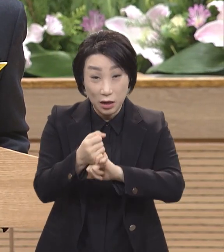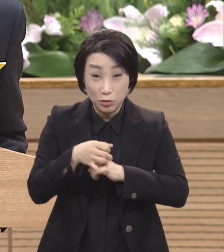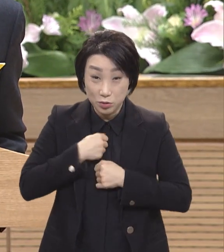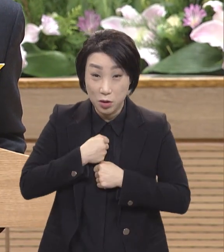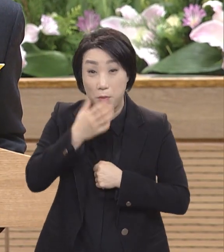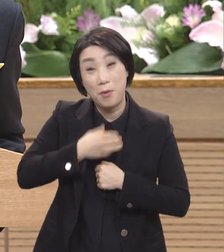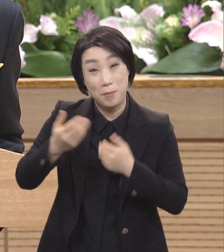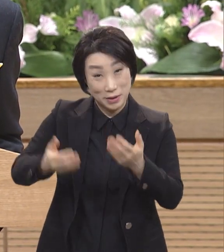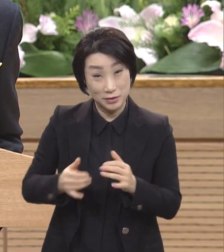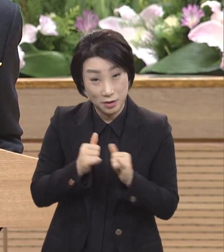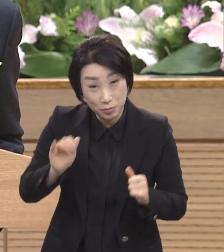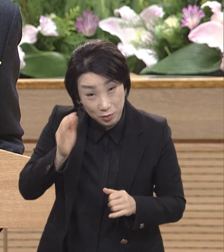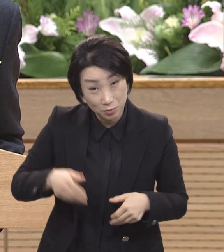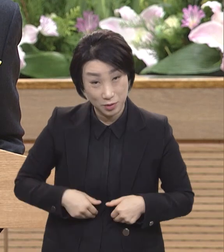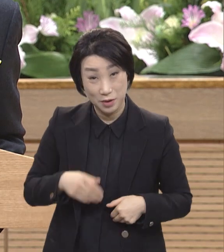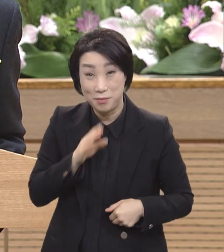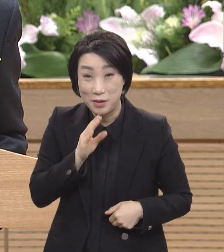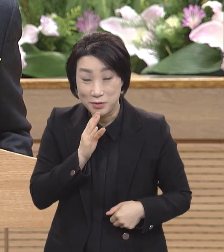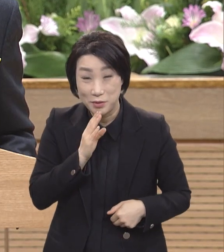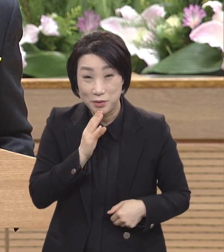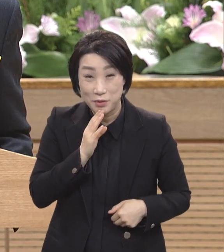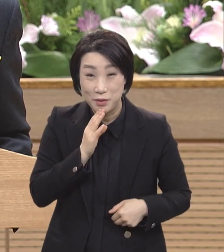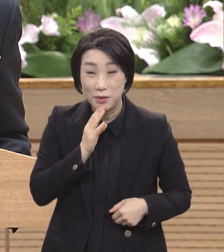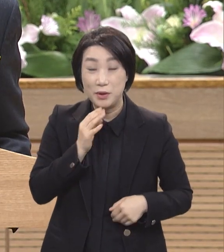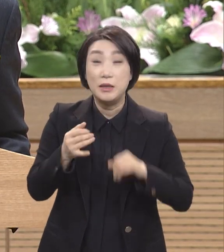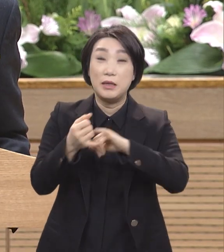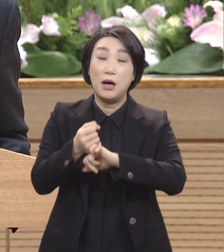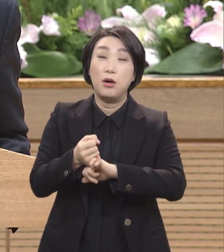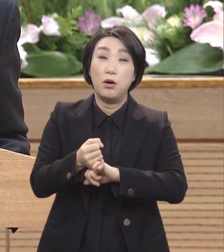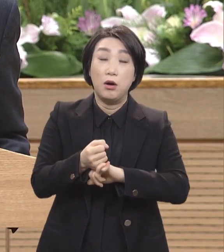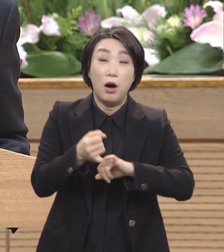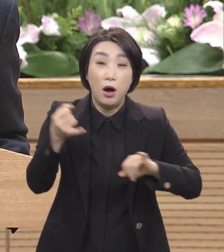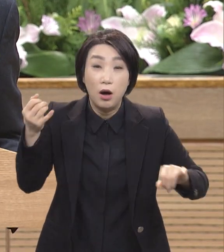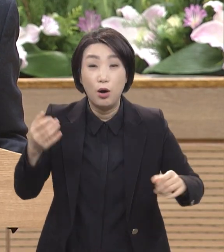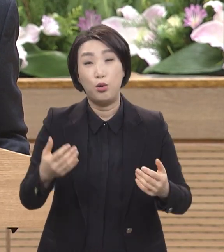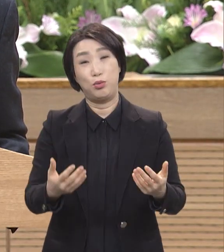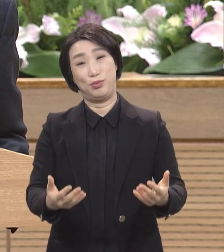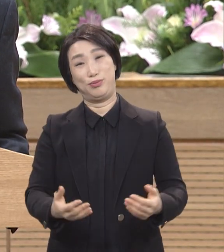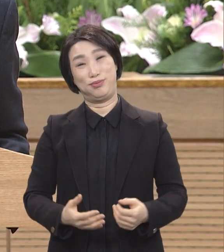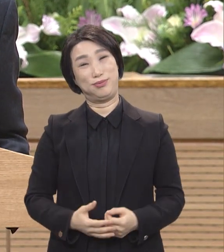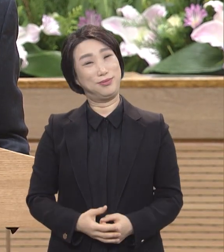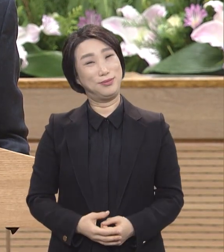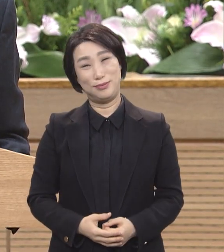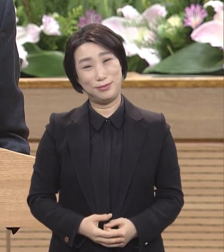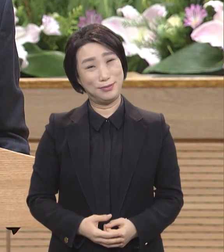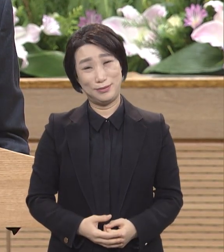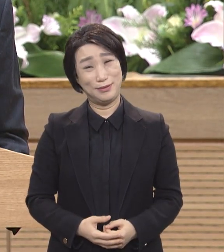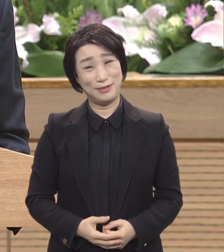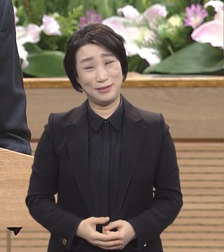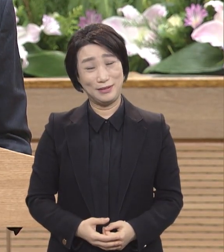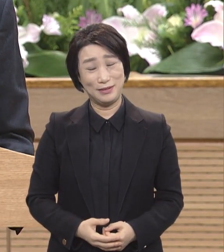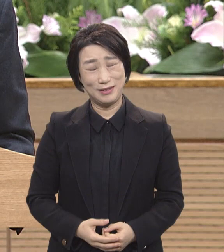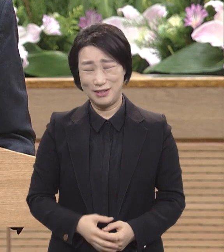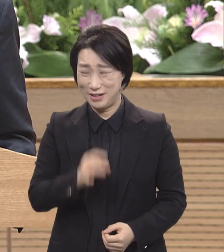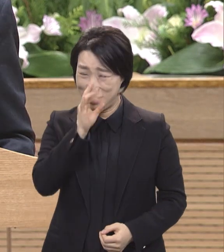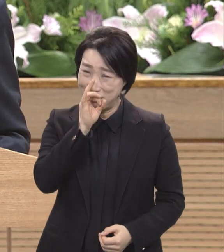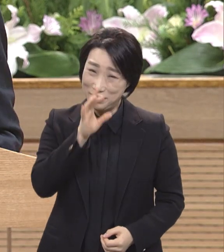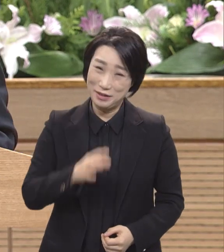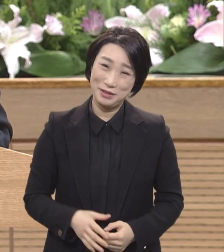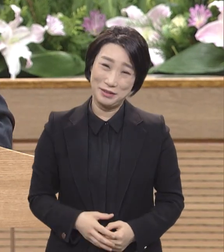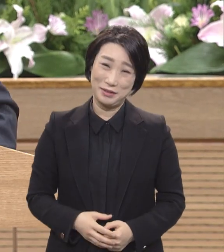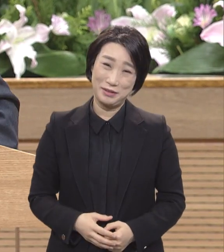복 있는 사람이 돼야지. 약속 파괴범이 되면 되겠어? 절대 안